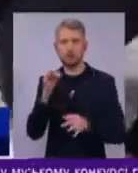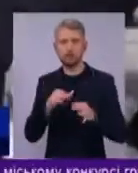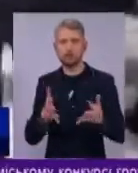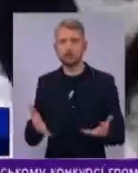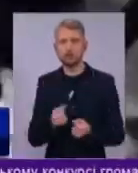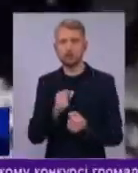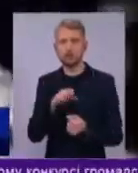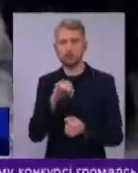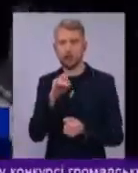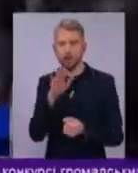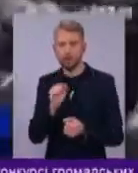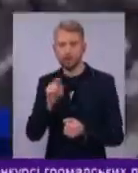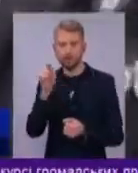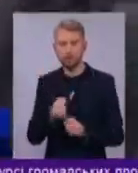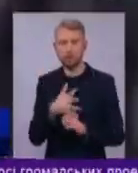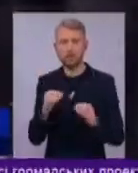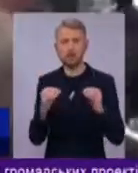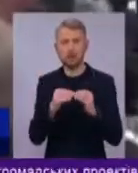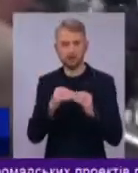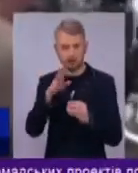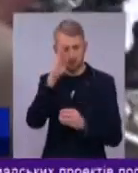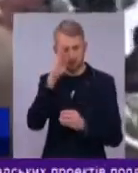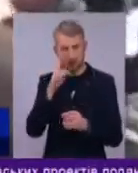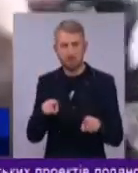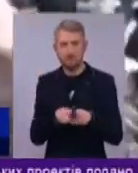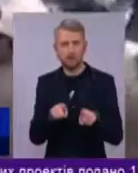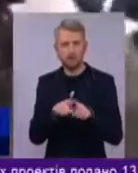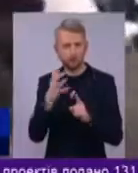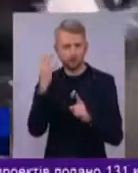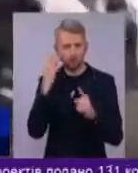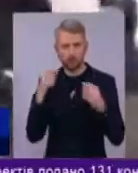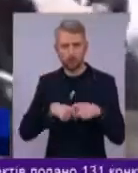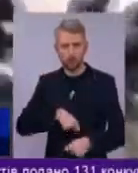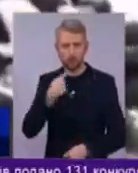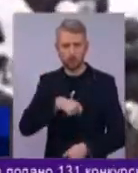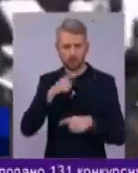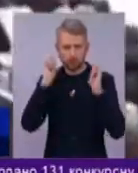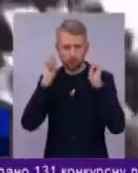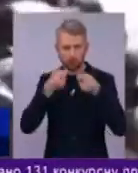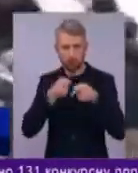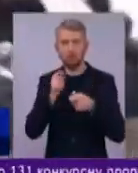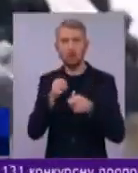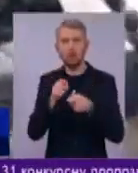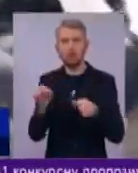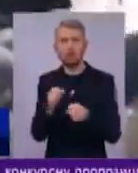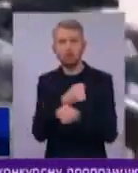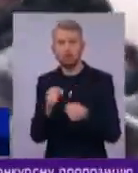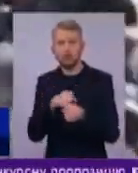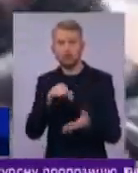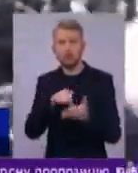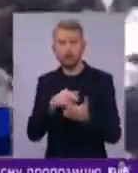Труханова прибули кілька десятків молодиків в однакових чорних куртках з капюшонами. З ними й побилися представники національних